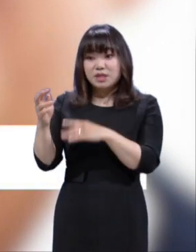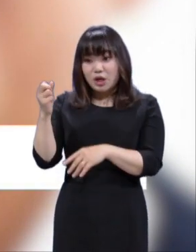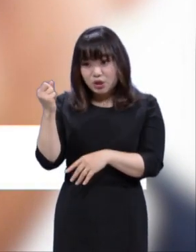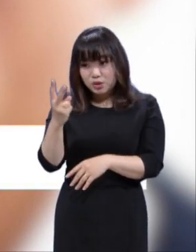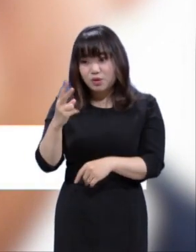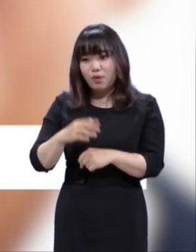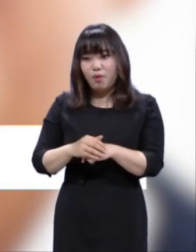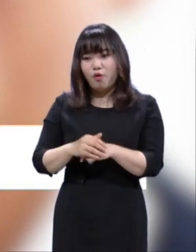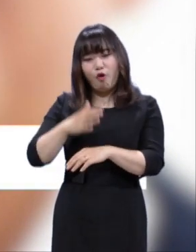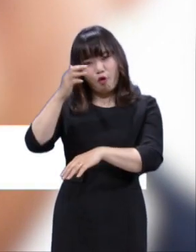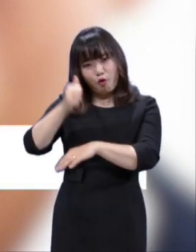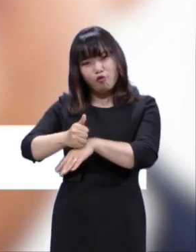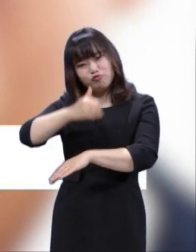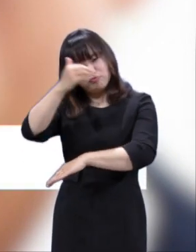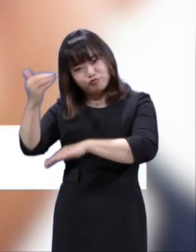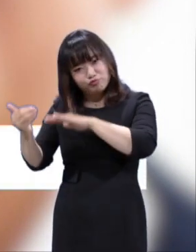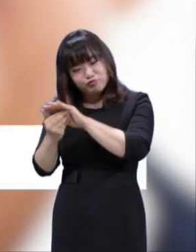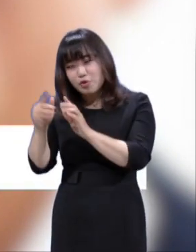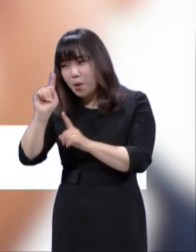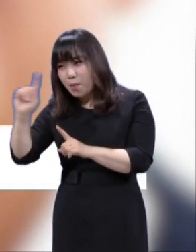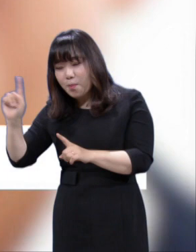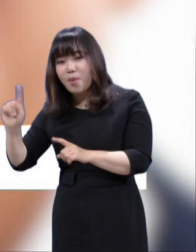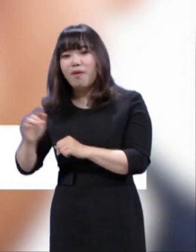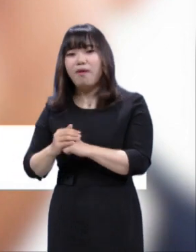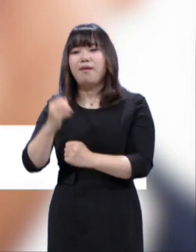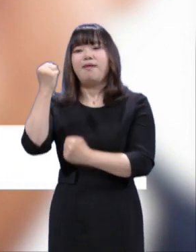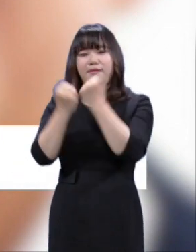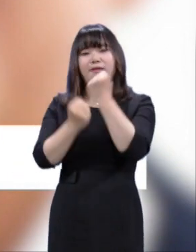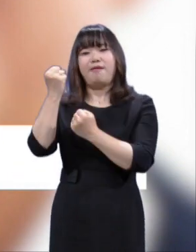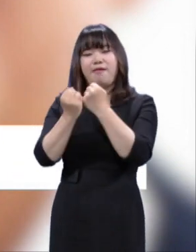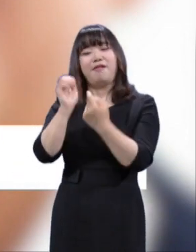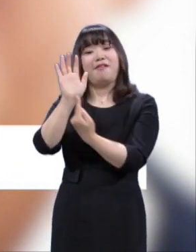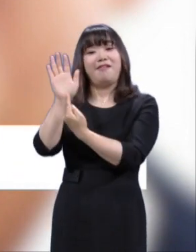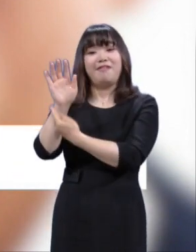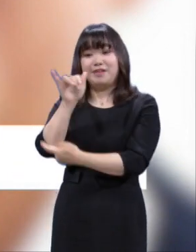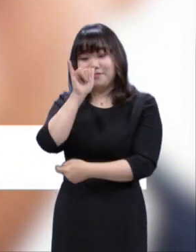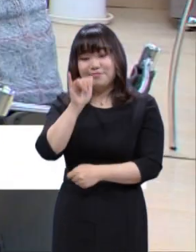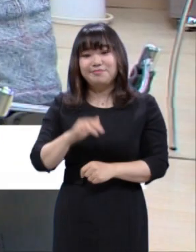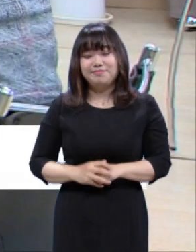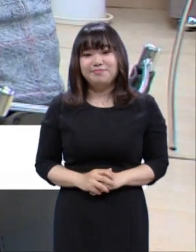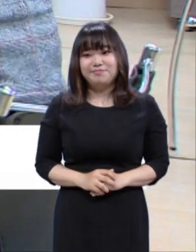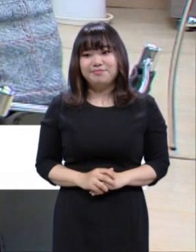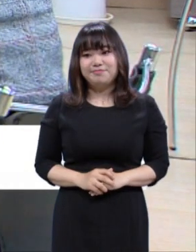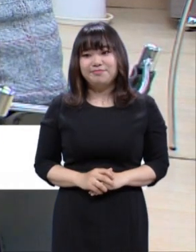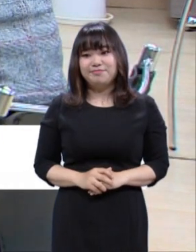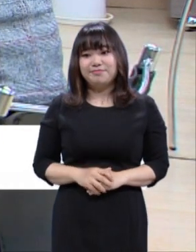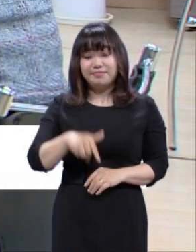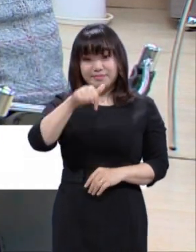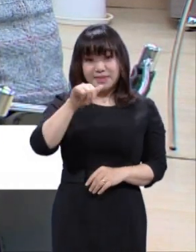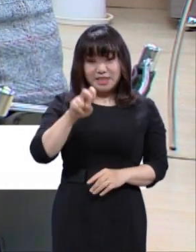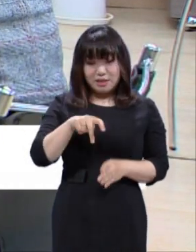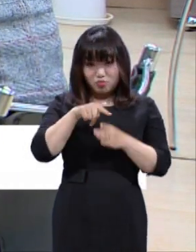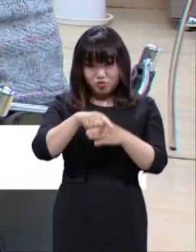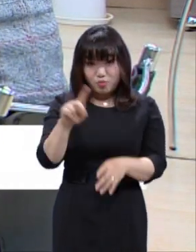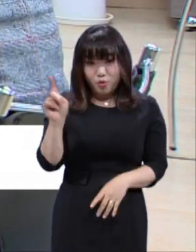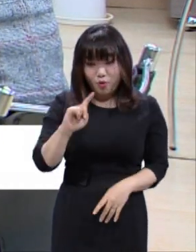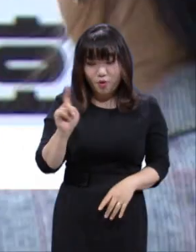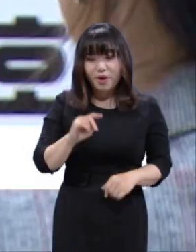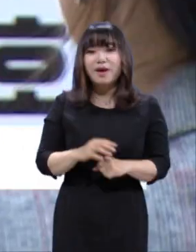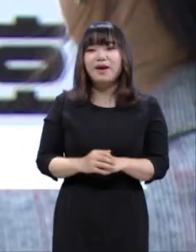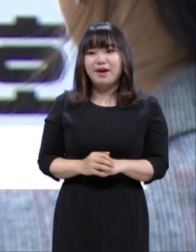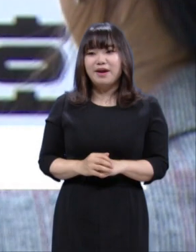경영 성과를 통해 후보의 면면에 대한 설명도 덧붙였습니다. 김경호 후보는 핵심